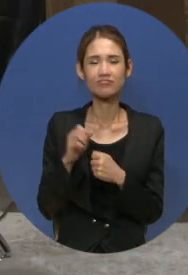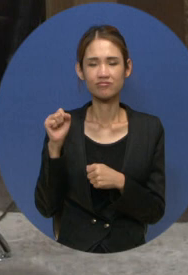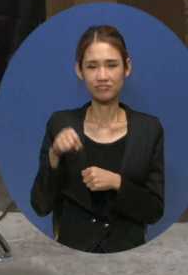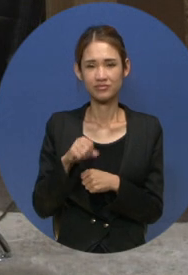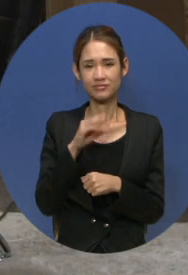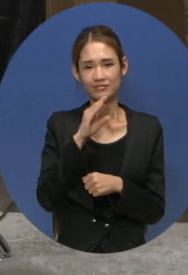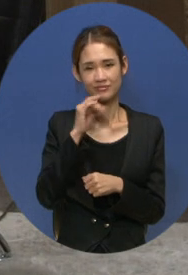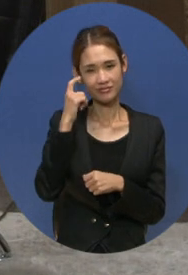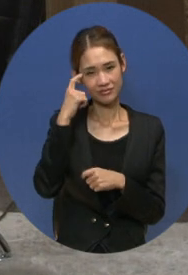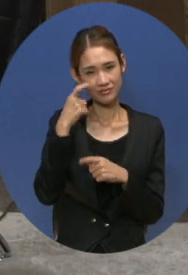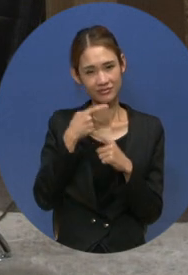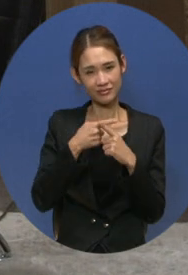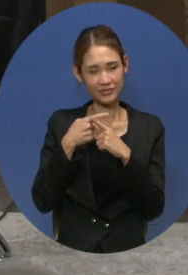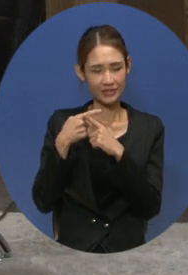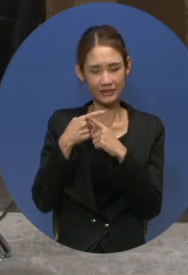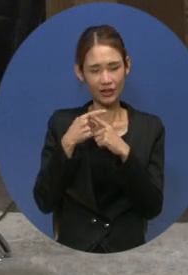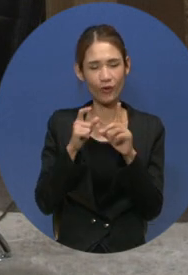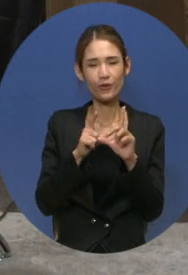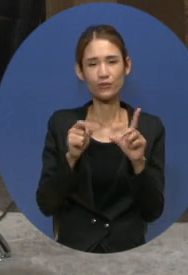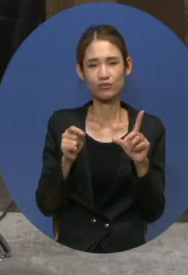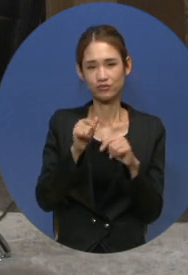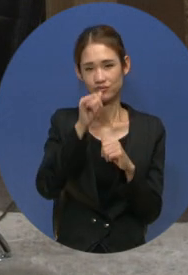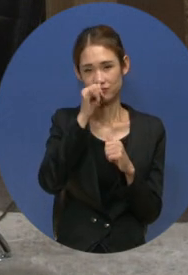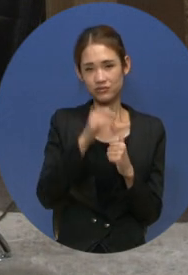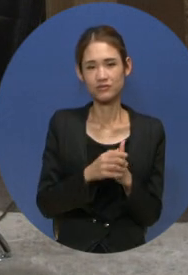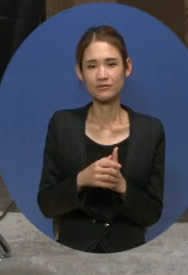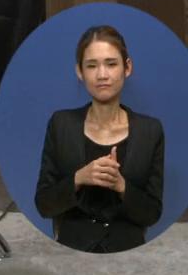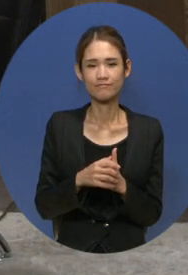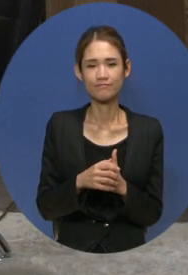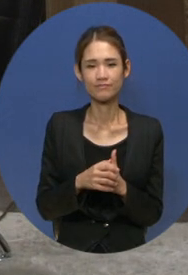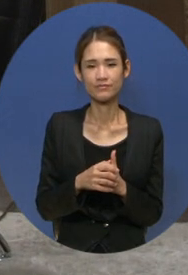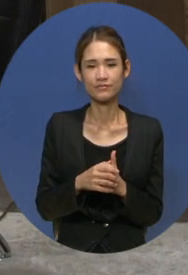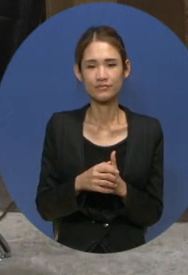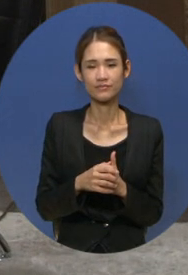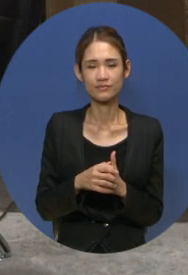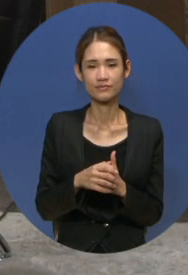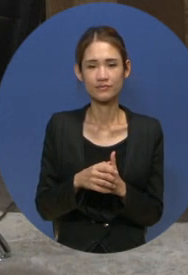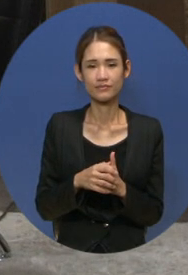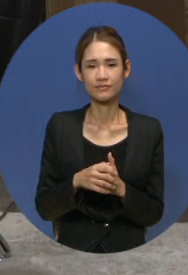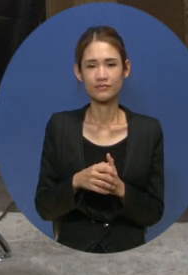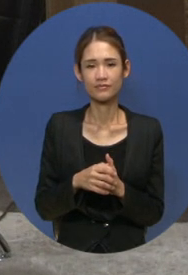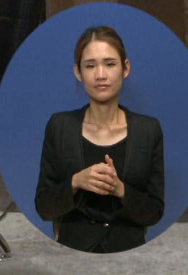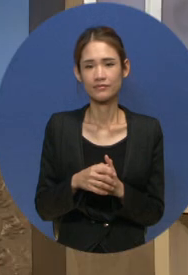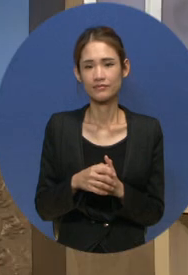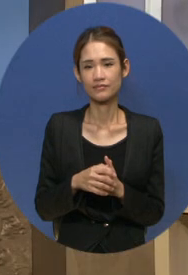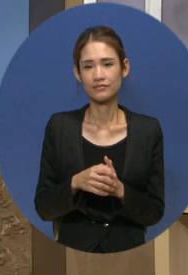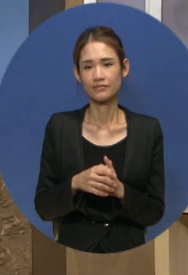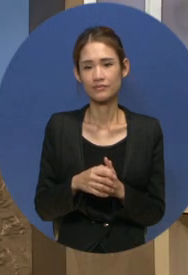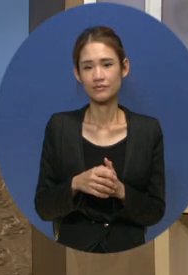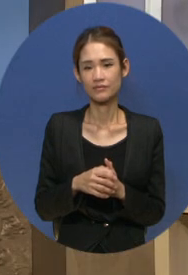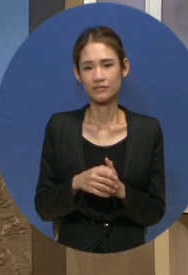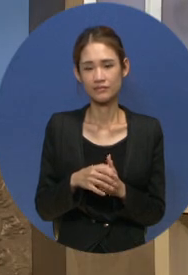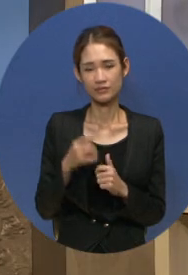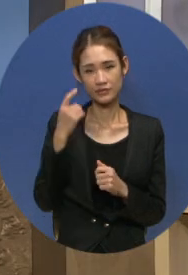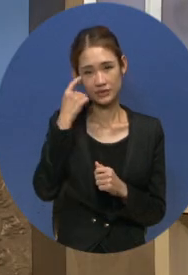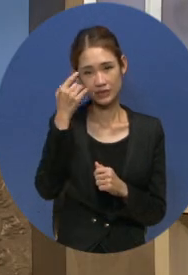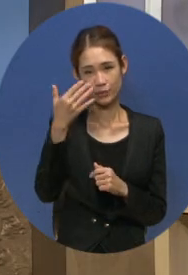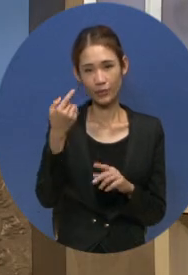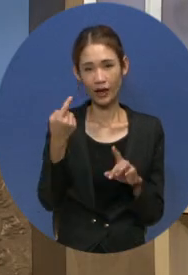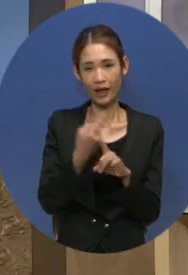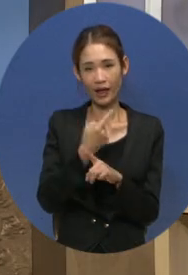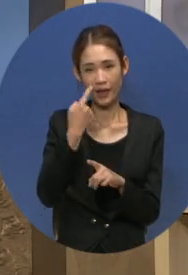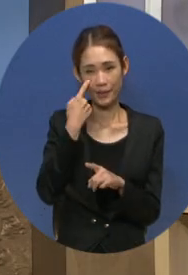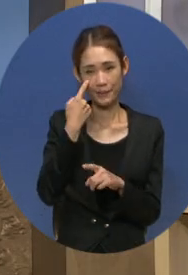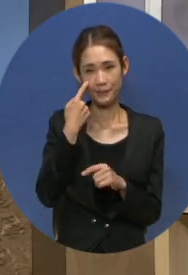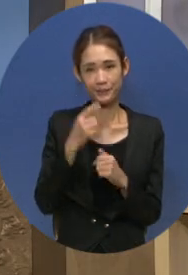굉장히 예, 또 긍정적인 그런 분도 있어요. 예, 긍정적인 네. 작용을 했다고도 볼 수 있을 것 같습니다. 네. 그럼 이제 또 질문을 한번